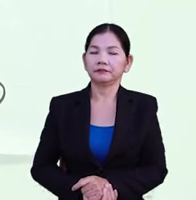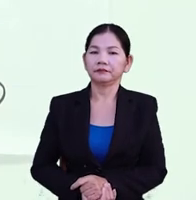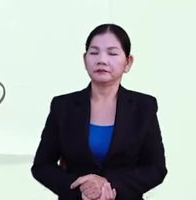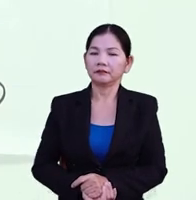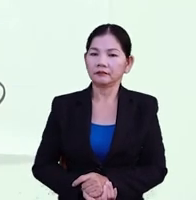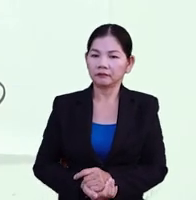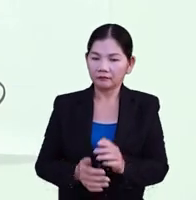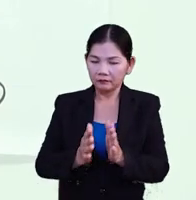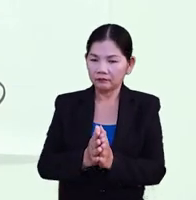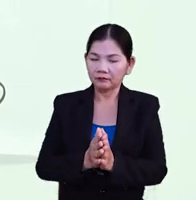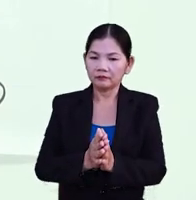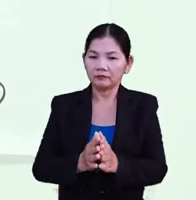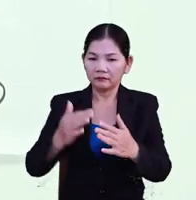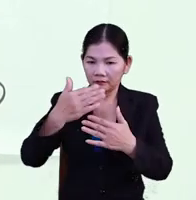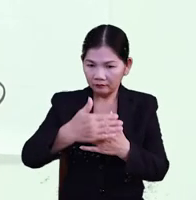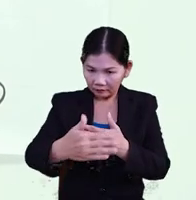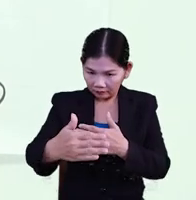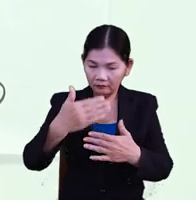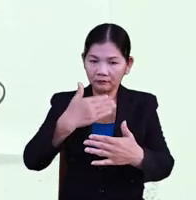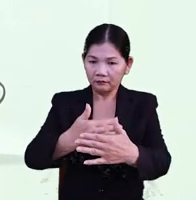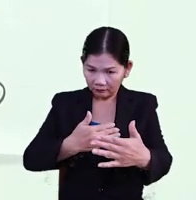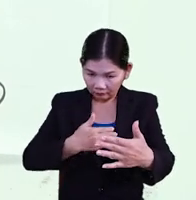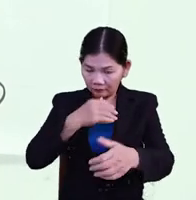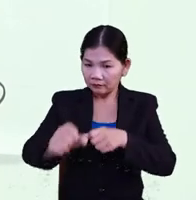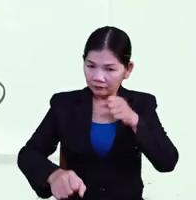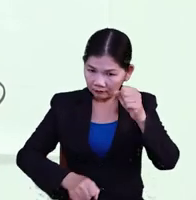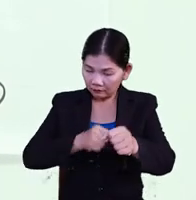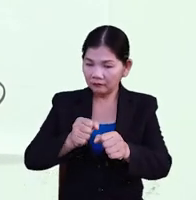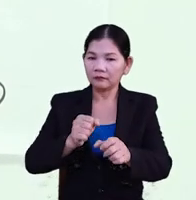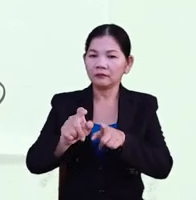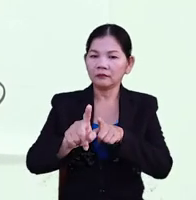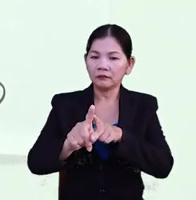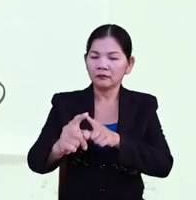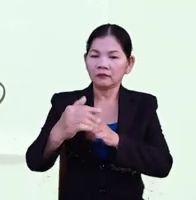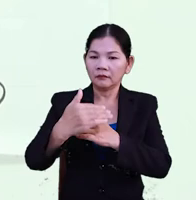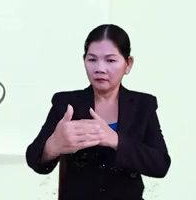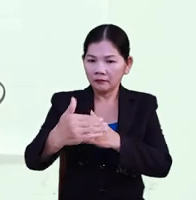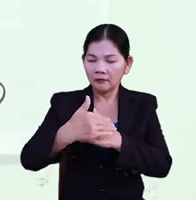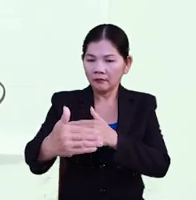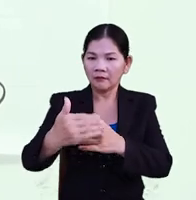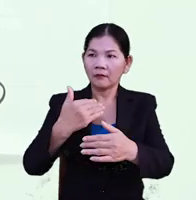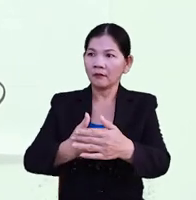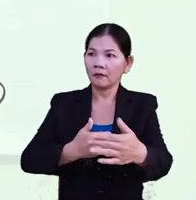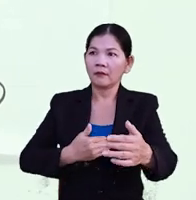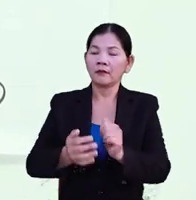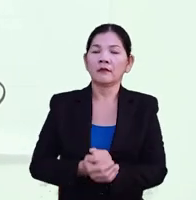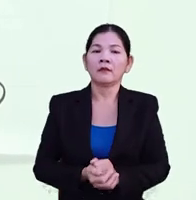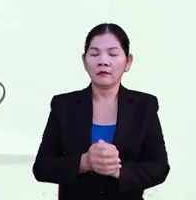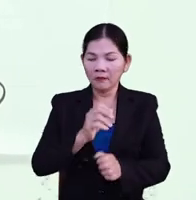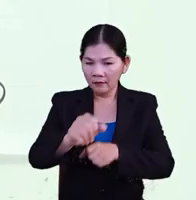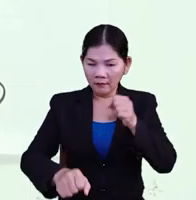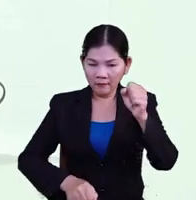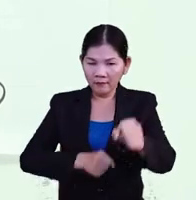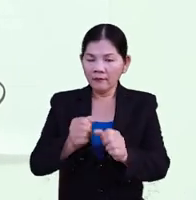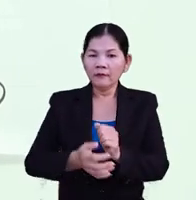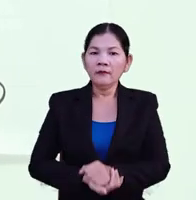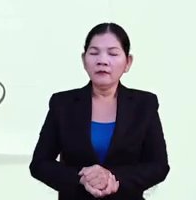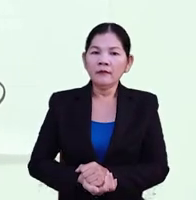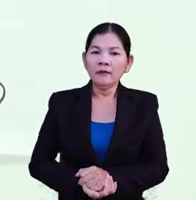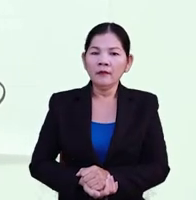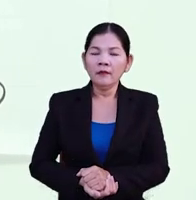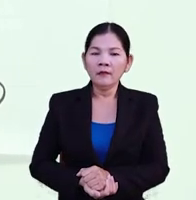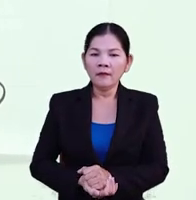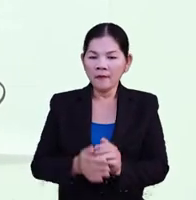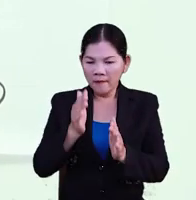ជីកនៅខាងមុខឬជីកនៅខាងក្រោយឆ្លើយលឿនលឿនមកកូនចាគឺជីកនៅ